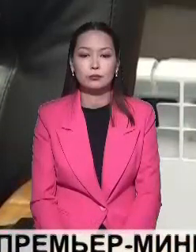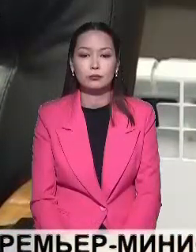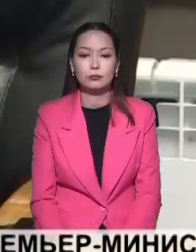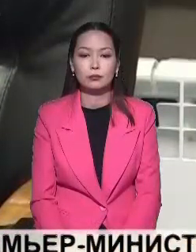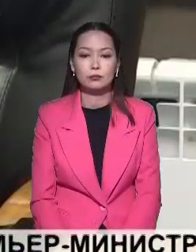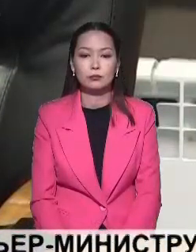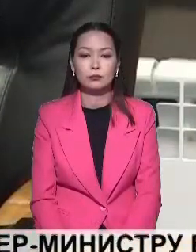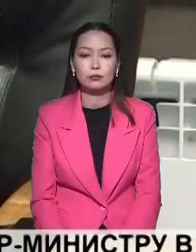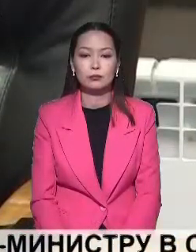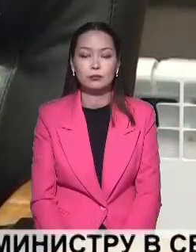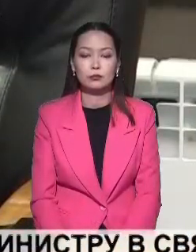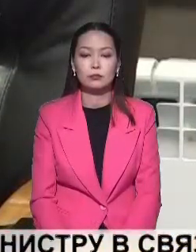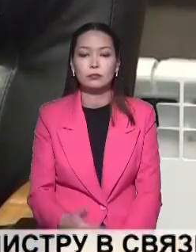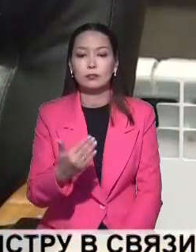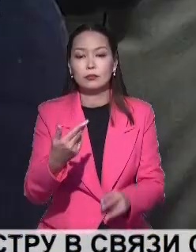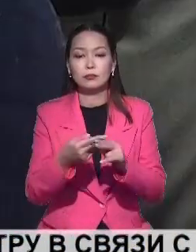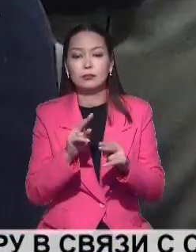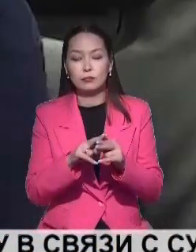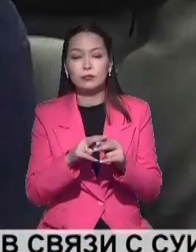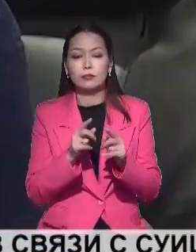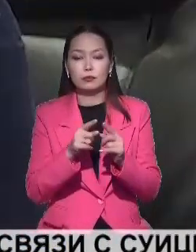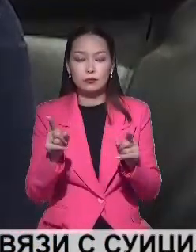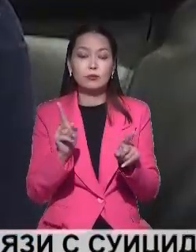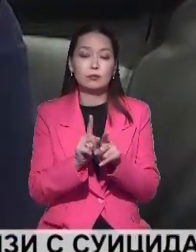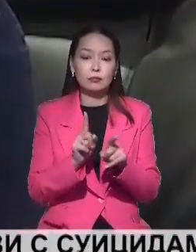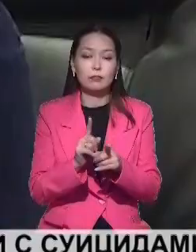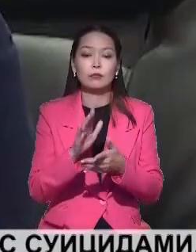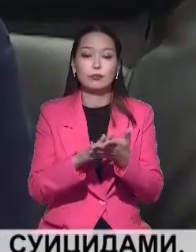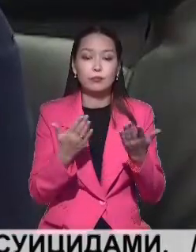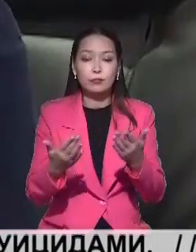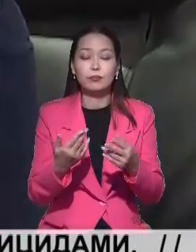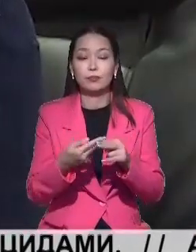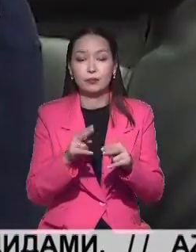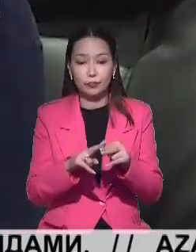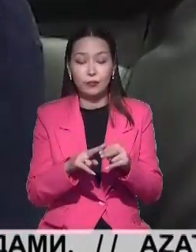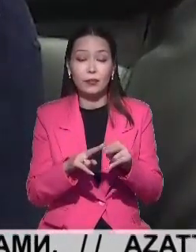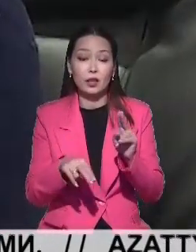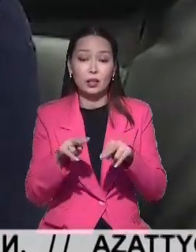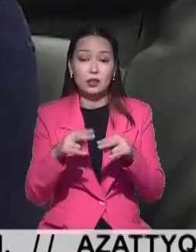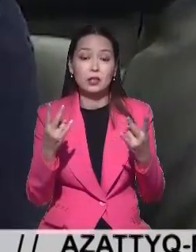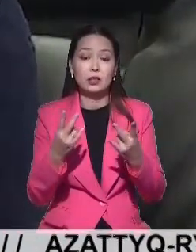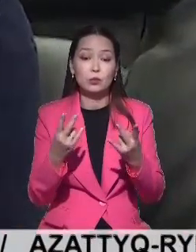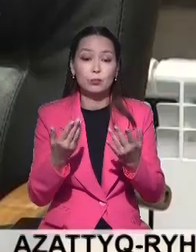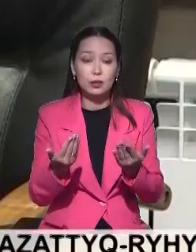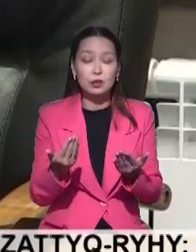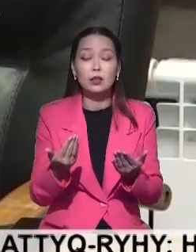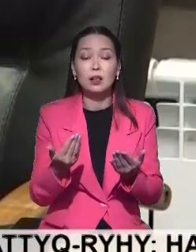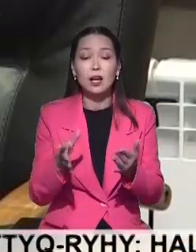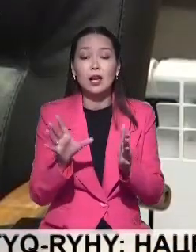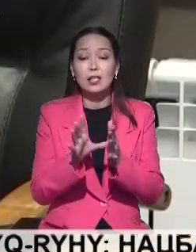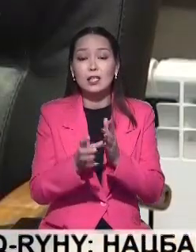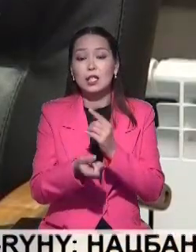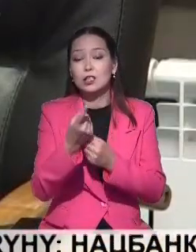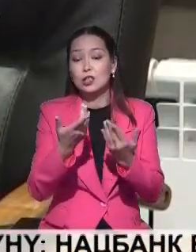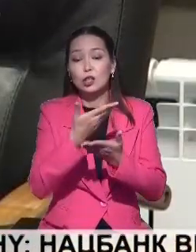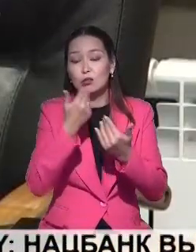Предприятия, поставляющие электроэнергию, нас не подводили. Опять же, это за счет заимствований из других стран. То, что мы сейчас